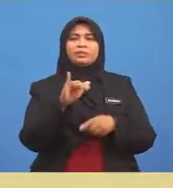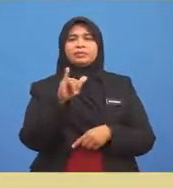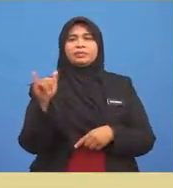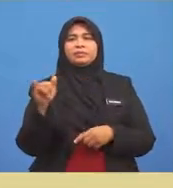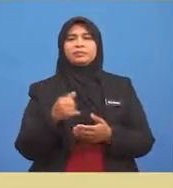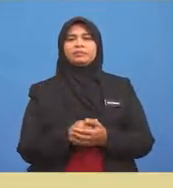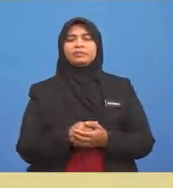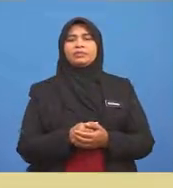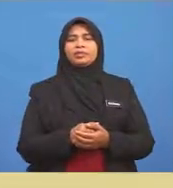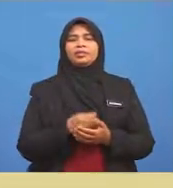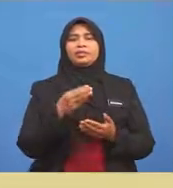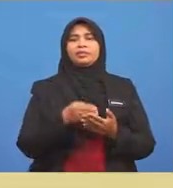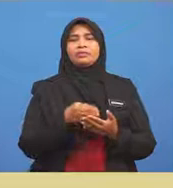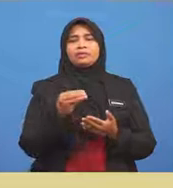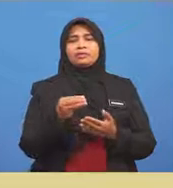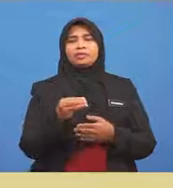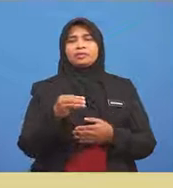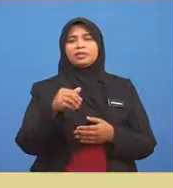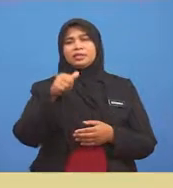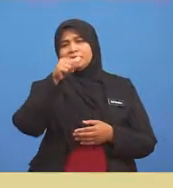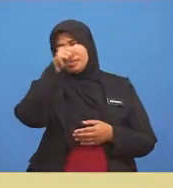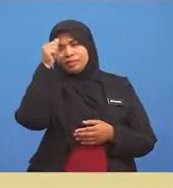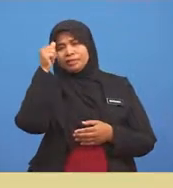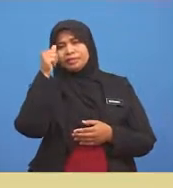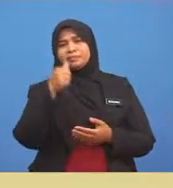juga alasan pada jawapan murid-murid ya.